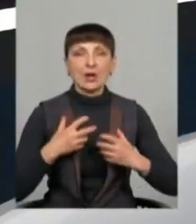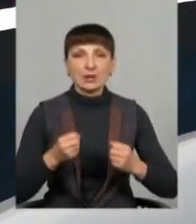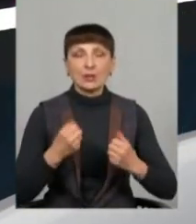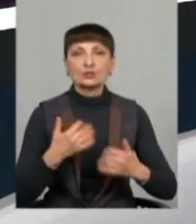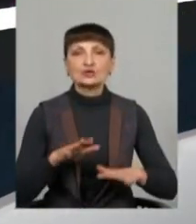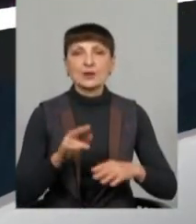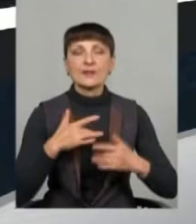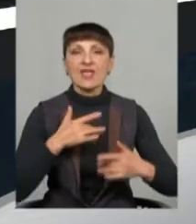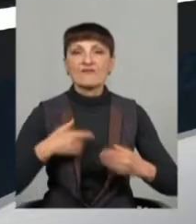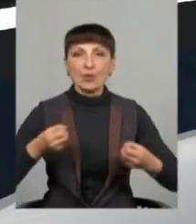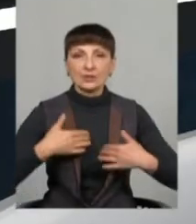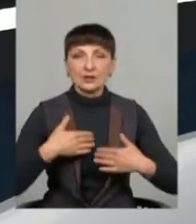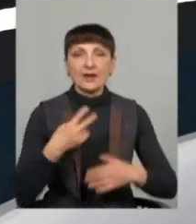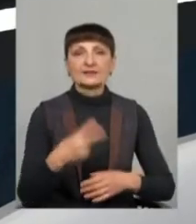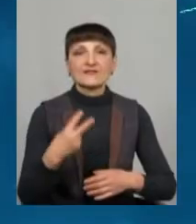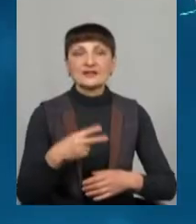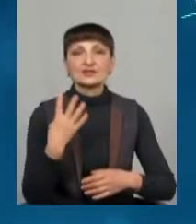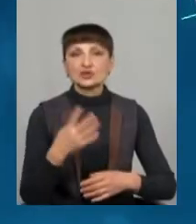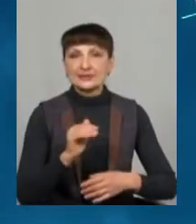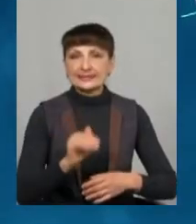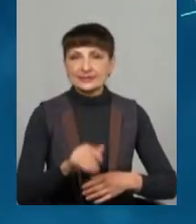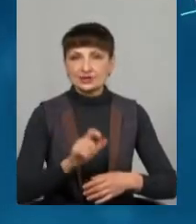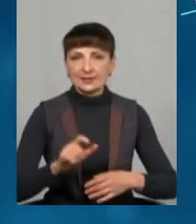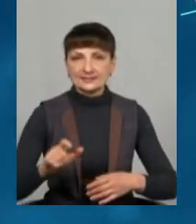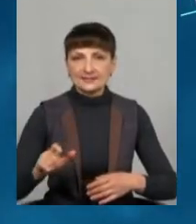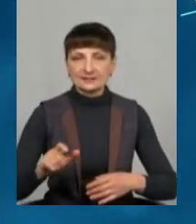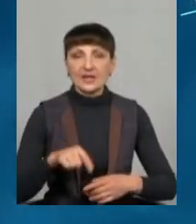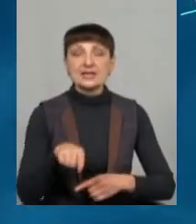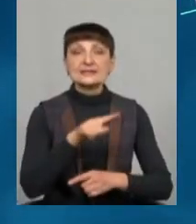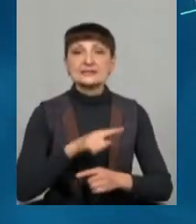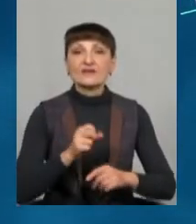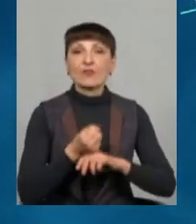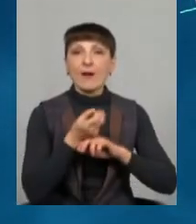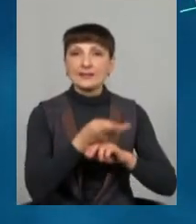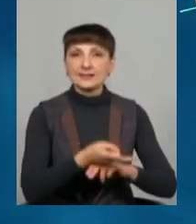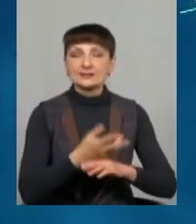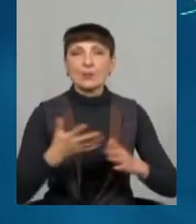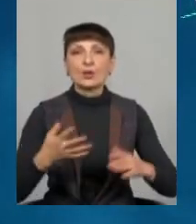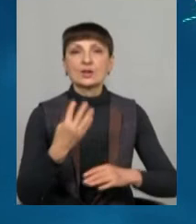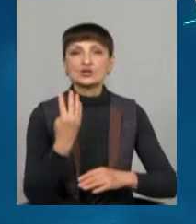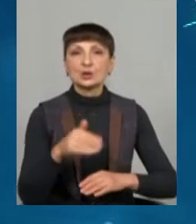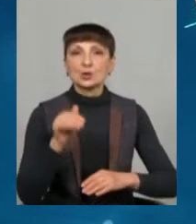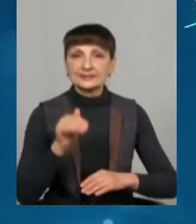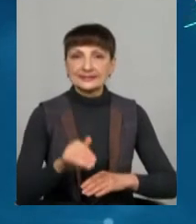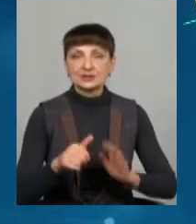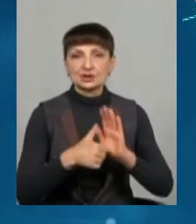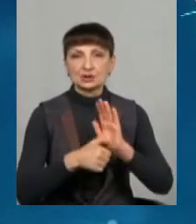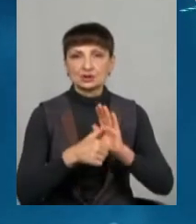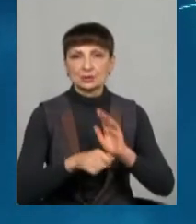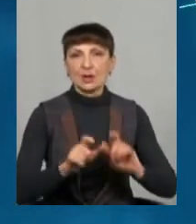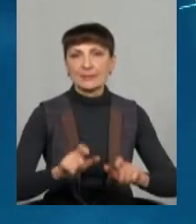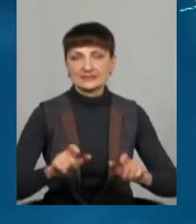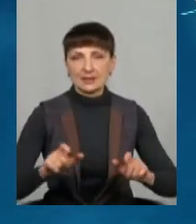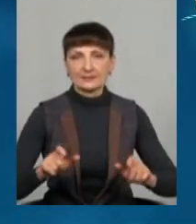COVID-19 и пневмонии получает порядка 24 тысяч казахстанцев. Из них в стационарах лежат более 4600